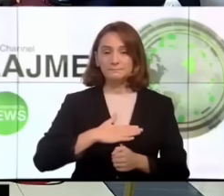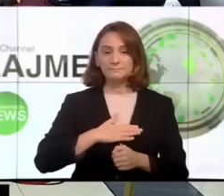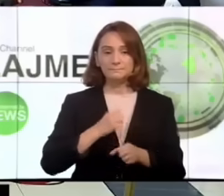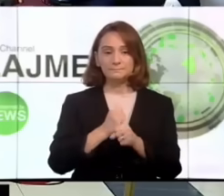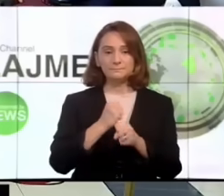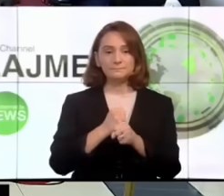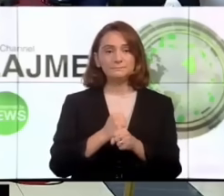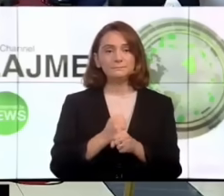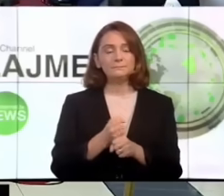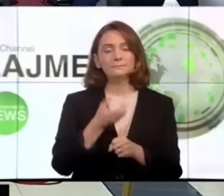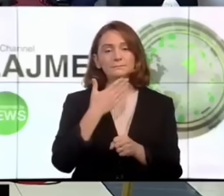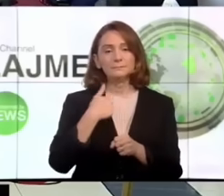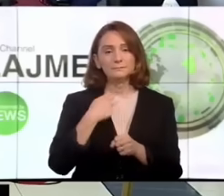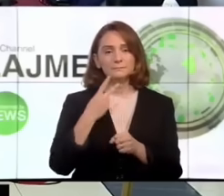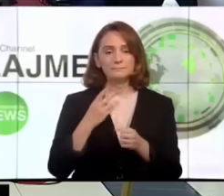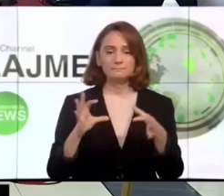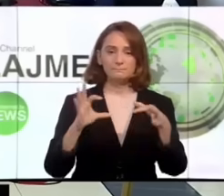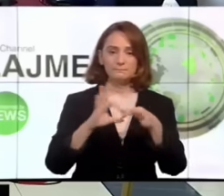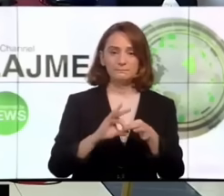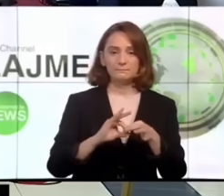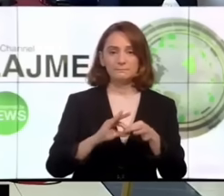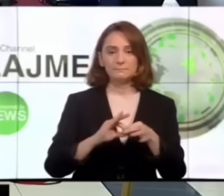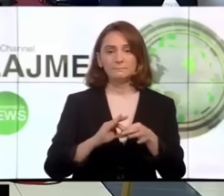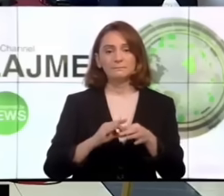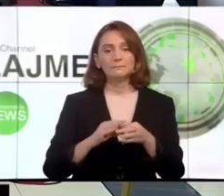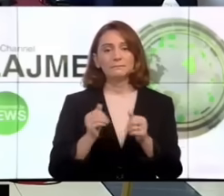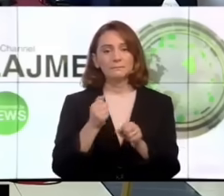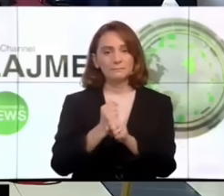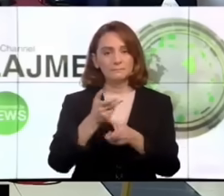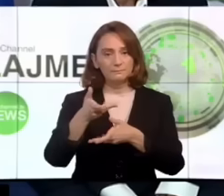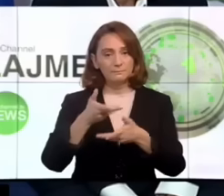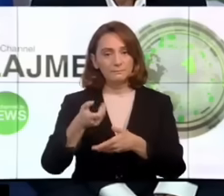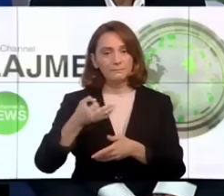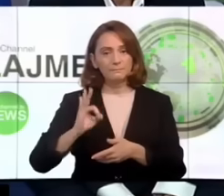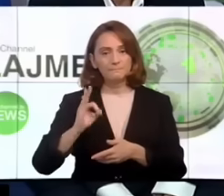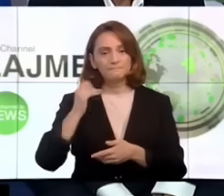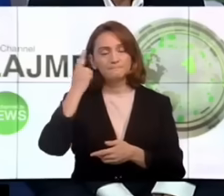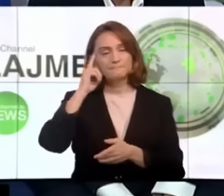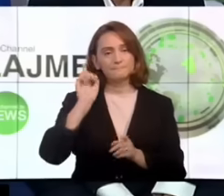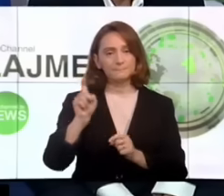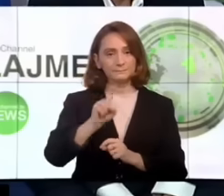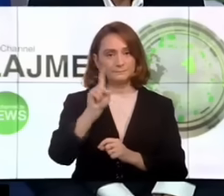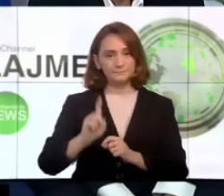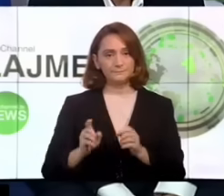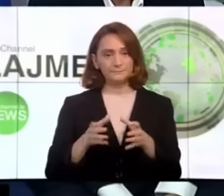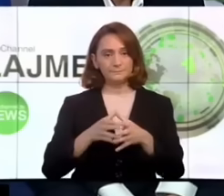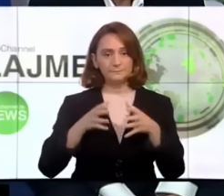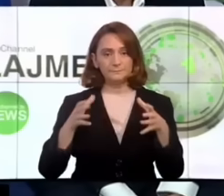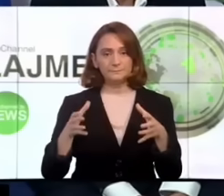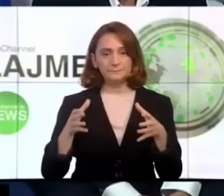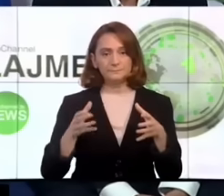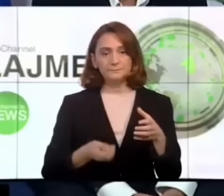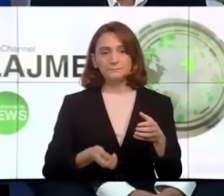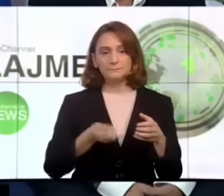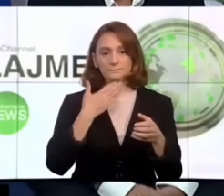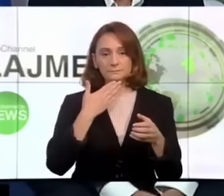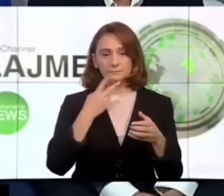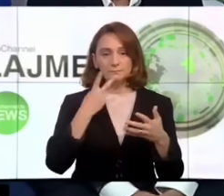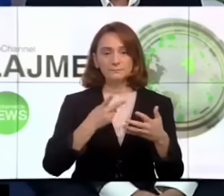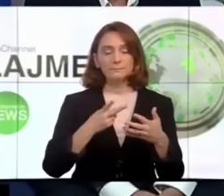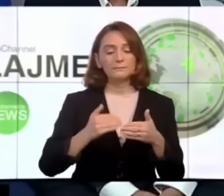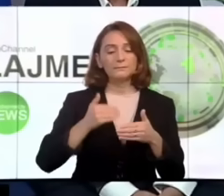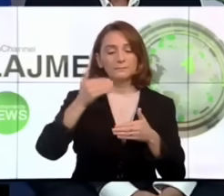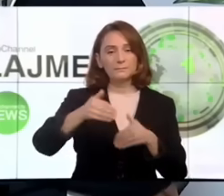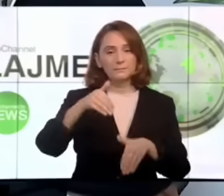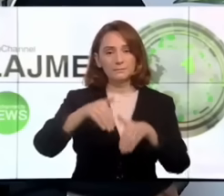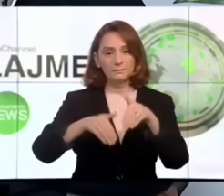për te i bashkëpunimit parlamentar duke njoftuar krijimin de facto edhe të një koalicioni parazgjedhor, para se gara e pranverës